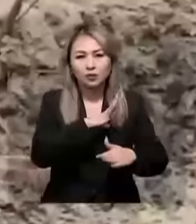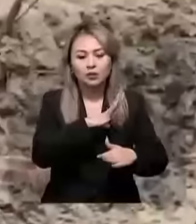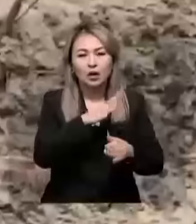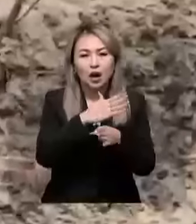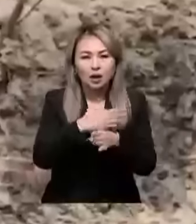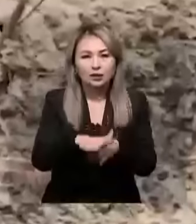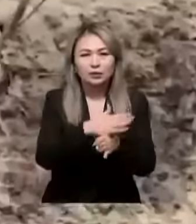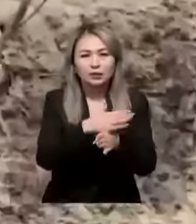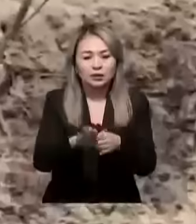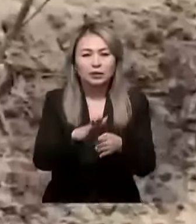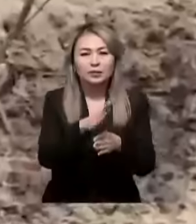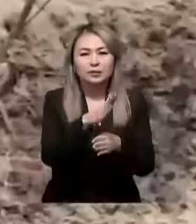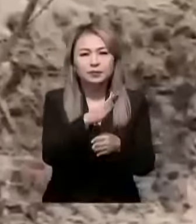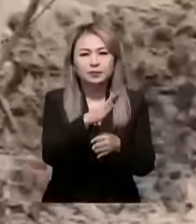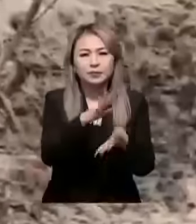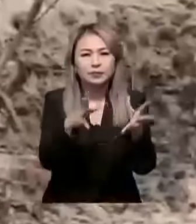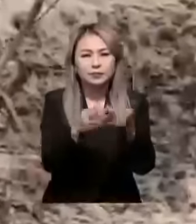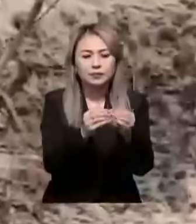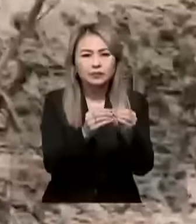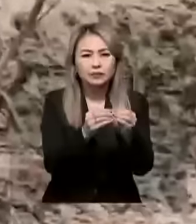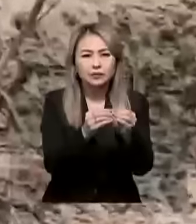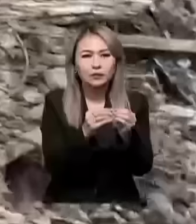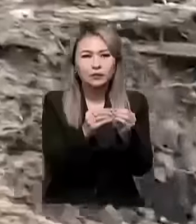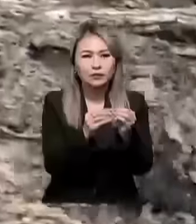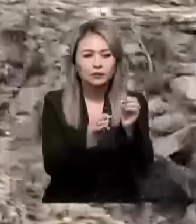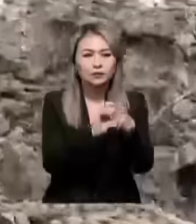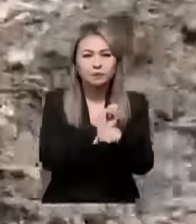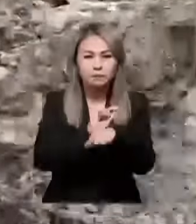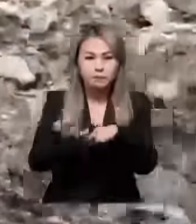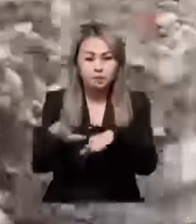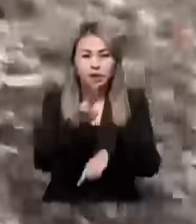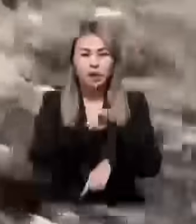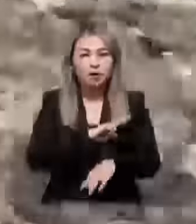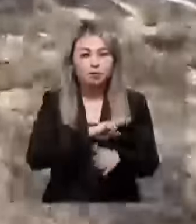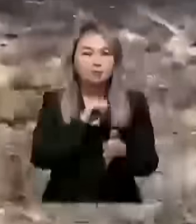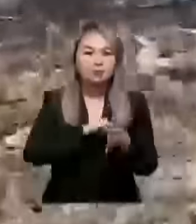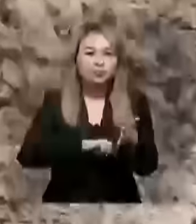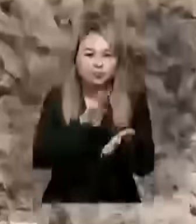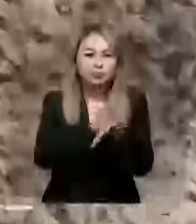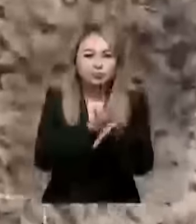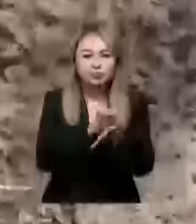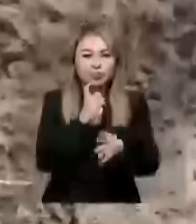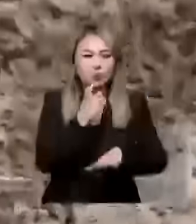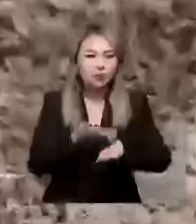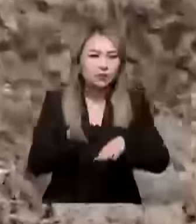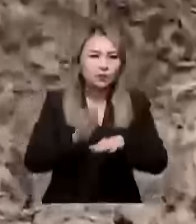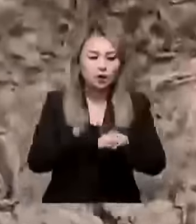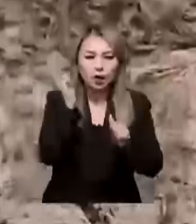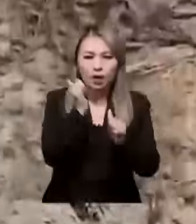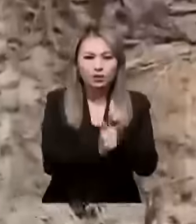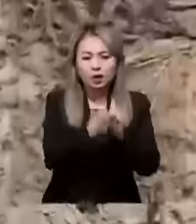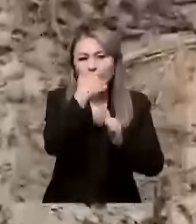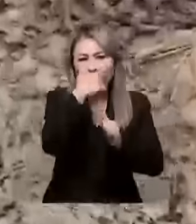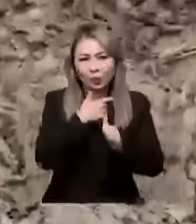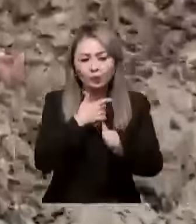ақындап кесіп адамдардың ізін ізді іздеу не басталды. Түнімен жұмыс істеген себебіміз саз балшықтар қиын и әр нелерді